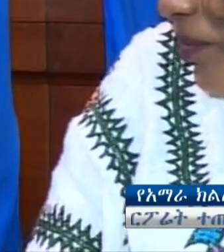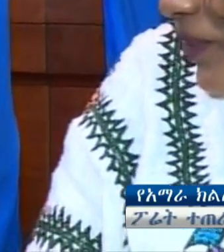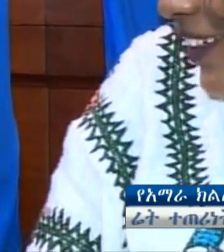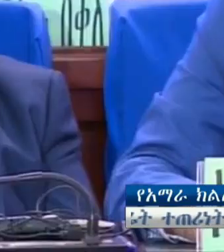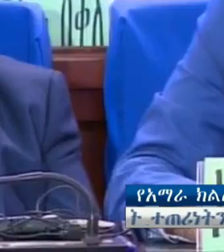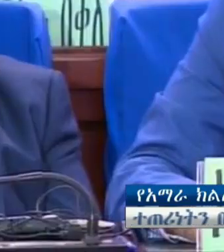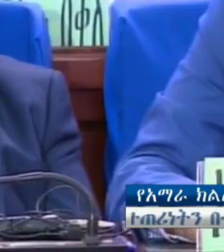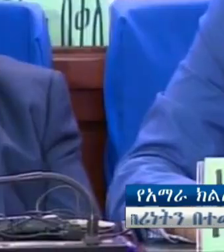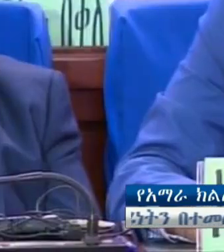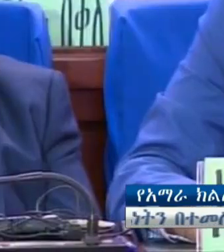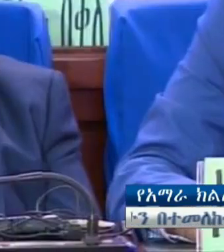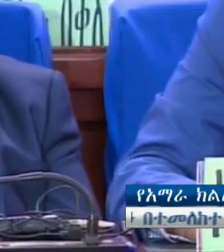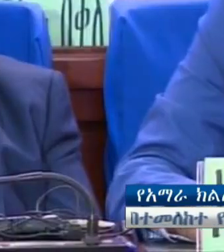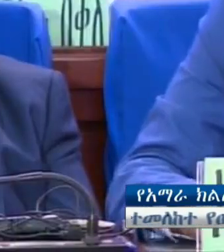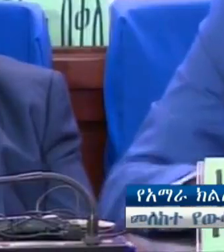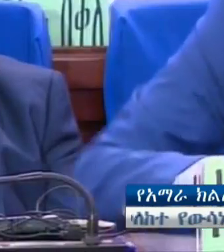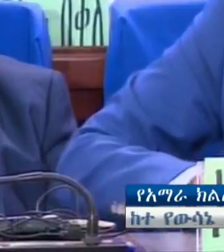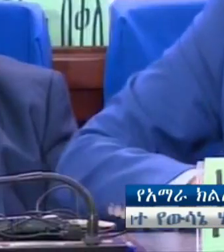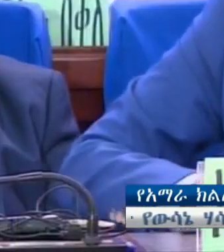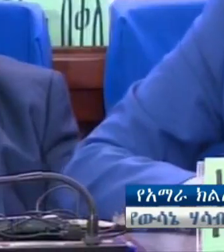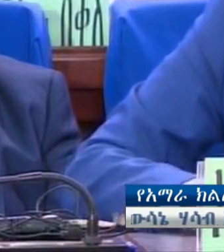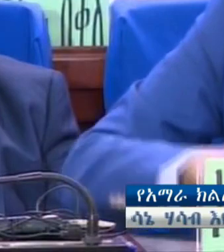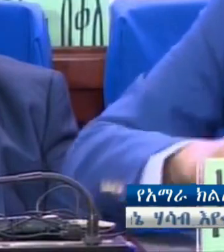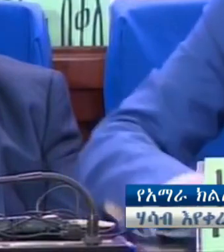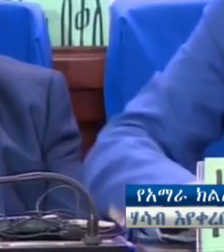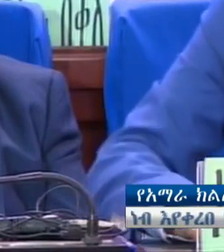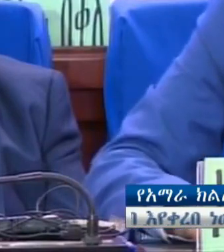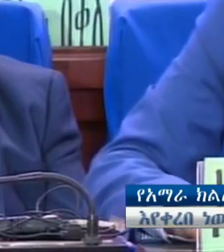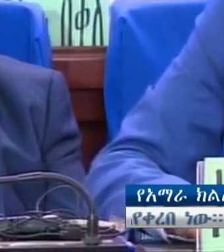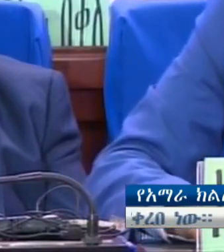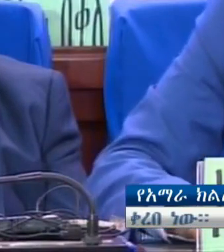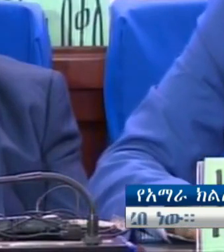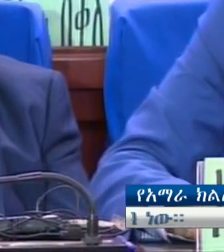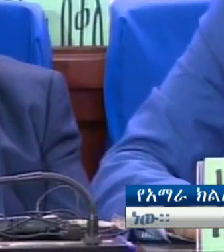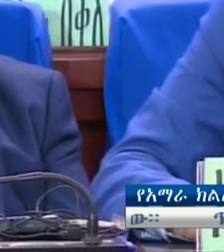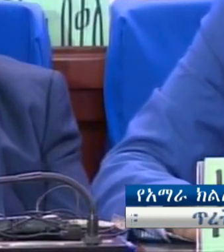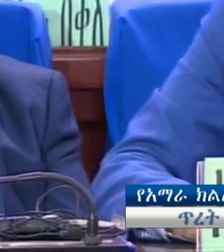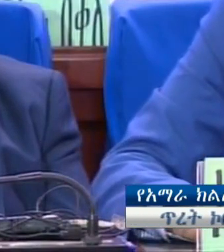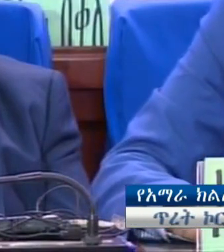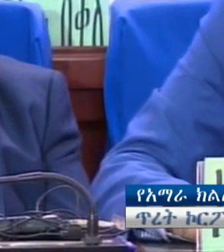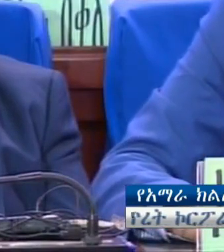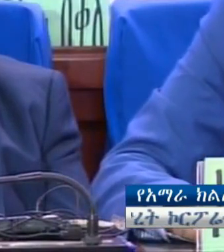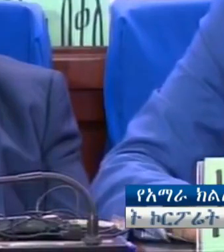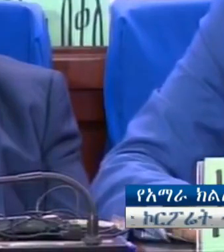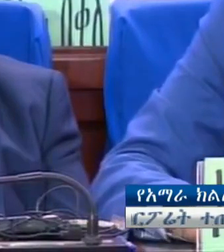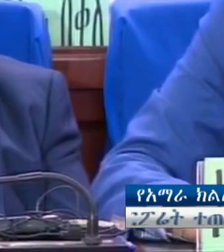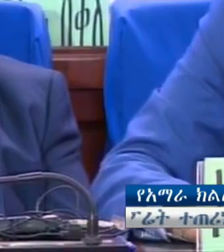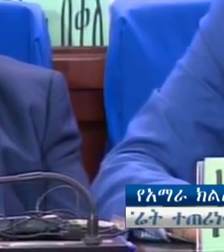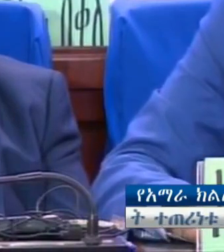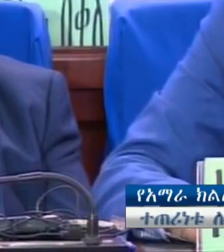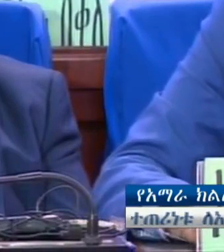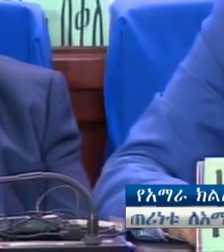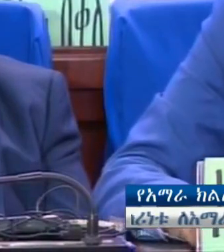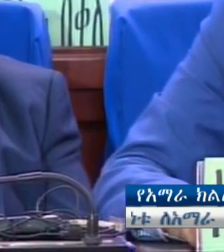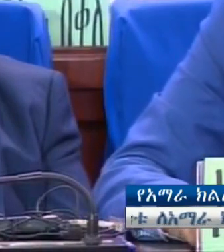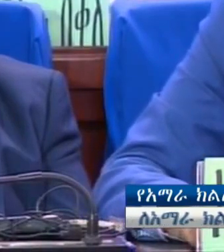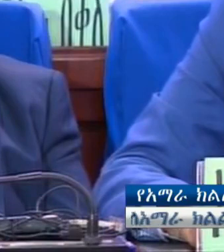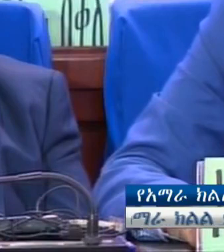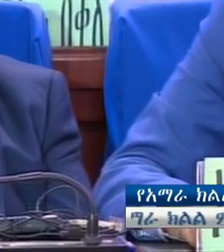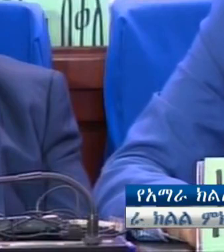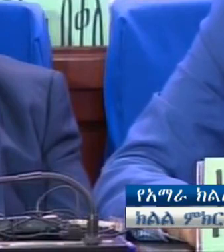ምክር ቤት ተጠሪ እንዲሆን መግባባት ተደርሷል። አራት ጥረት ኮርፖሬት ለክልሉ ምክር ቤት ተጠሪ ቢሆን የሚኖረው ጠቀሜታን